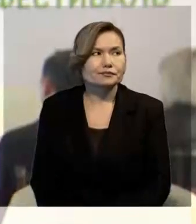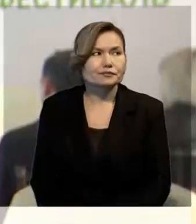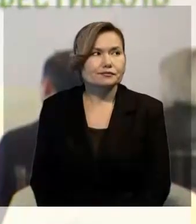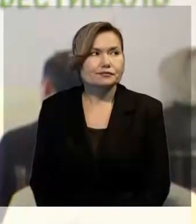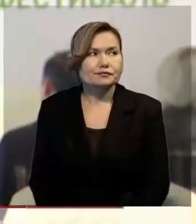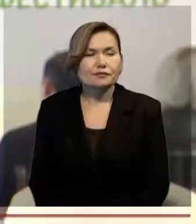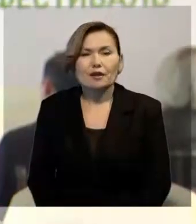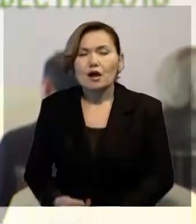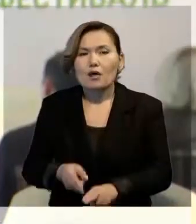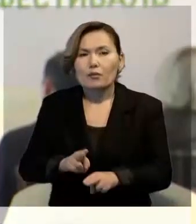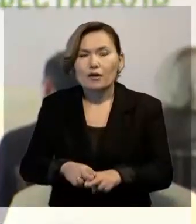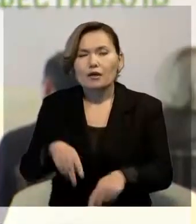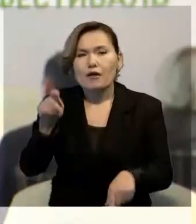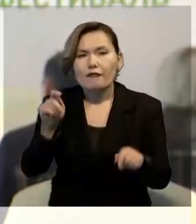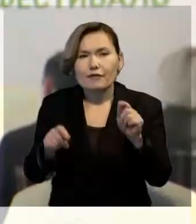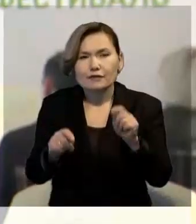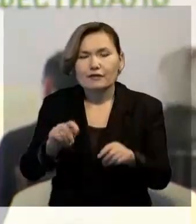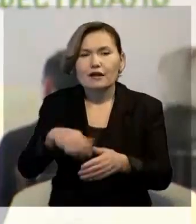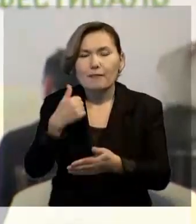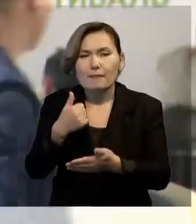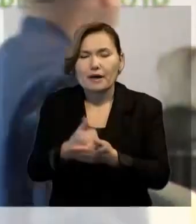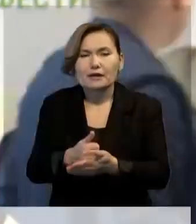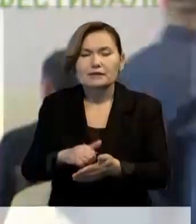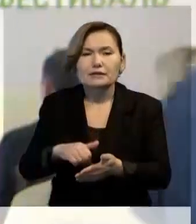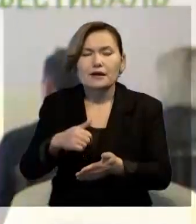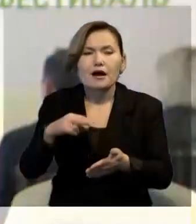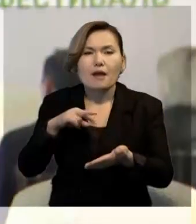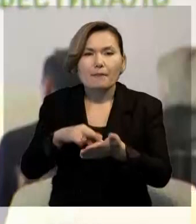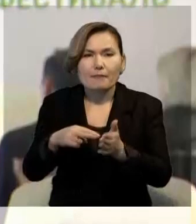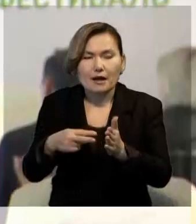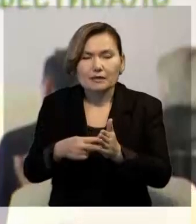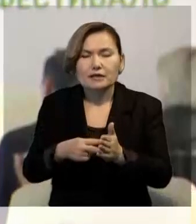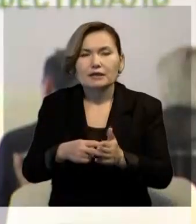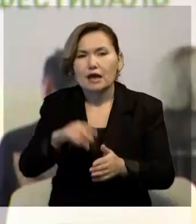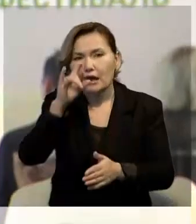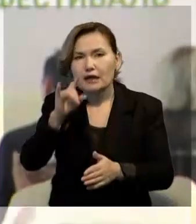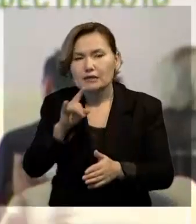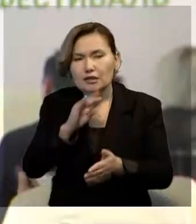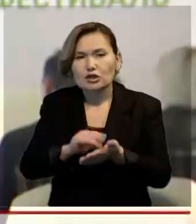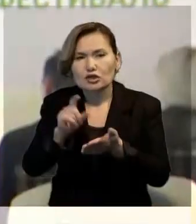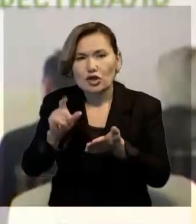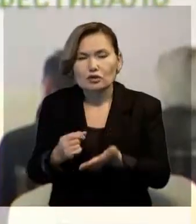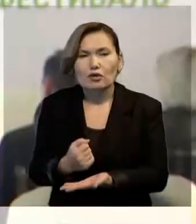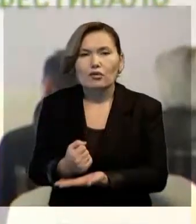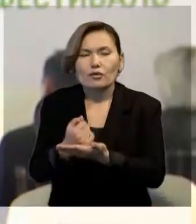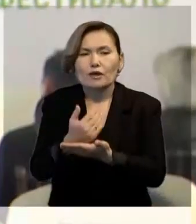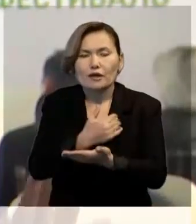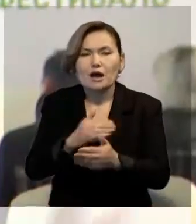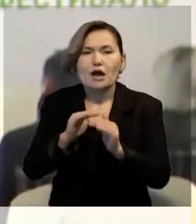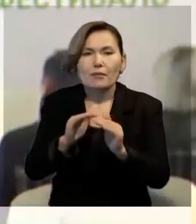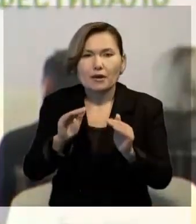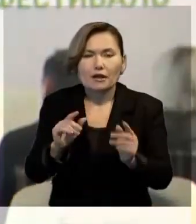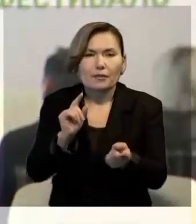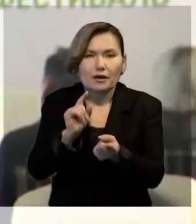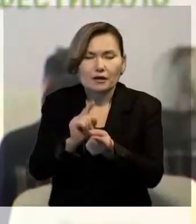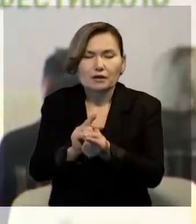Бұл фестивальдің басты мақсаты ол өзіміздің қазақстандық жазушыларды қолдау, оларға олардың оқырмандарымен кездесу үшін осындай